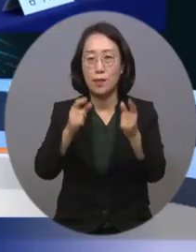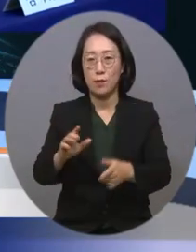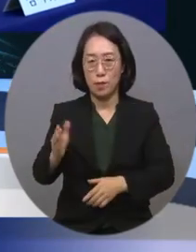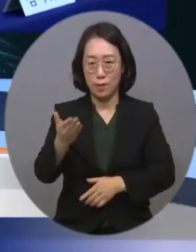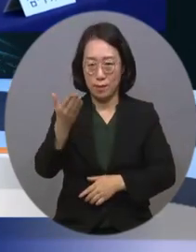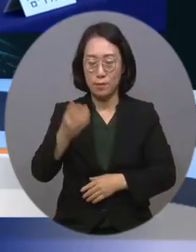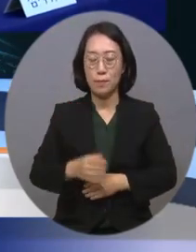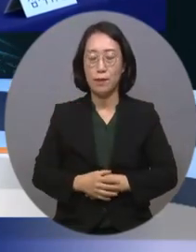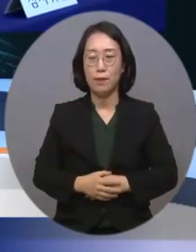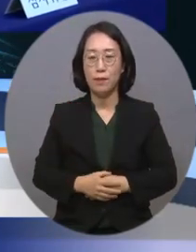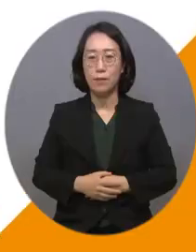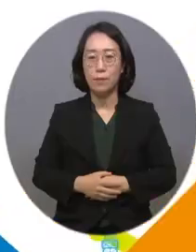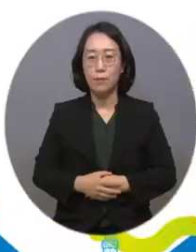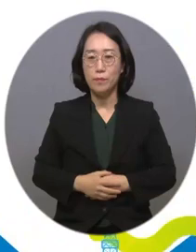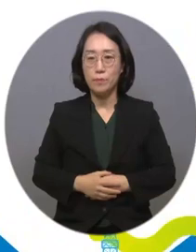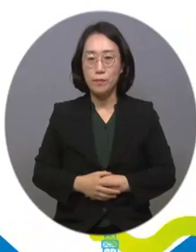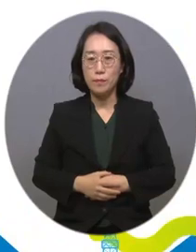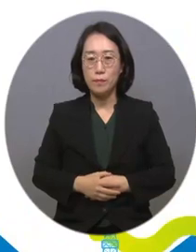기자가 전합니다.